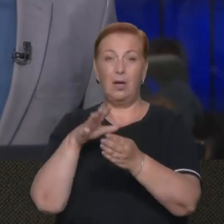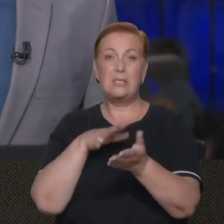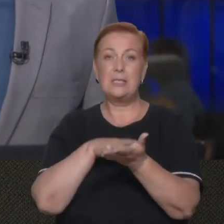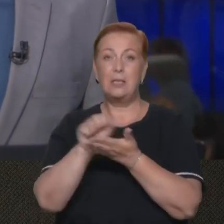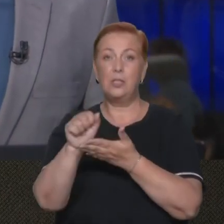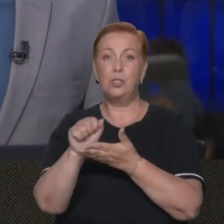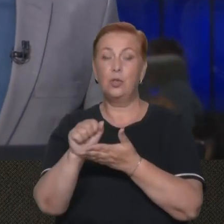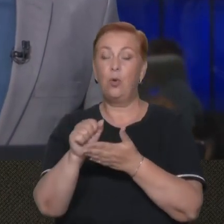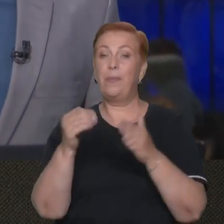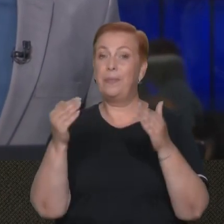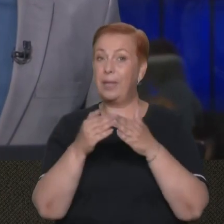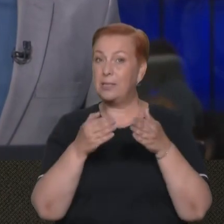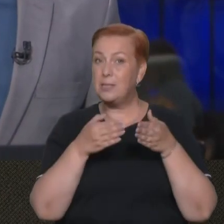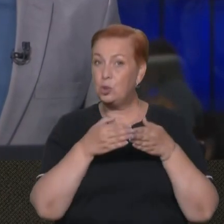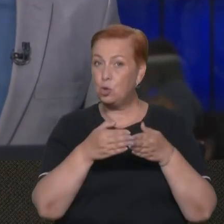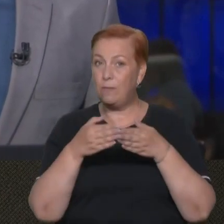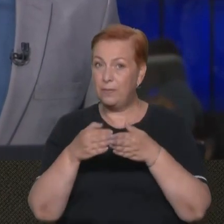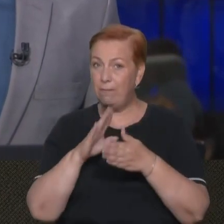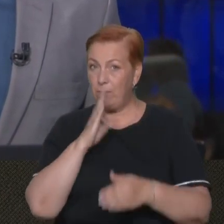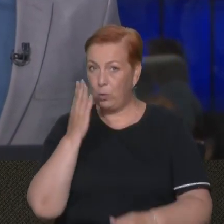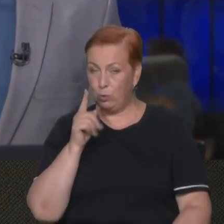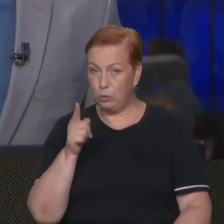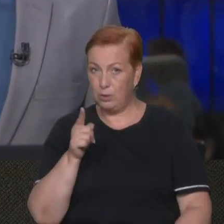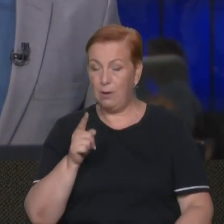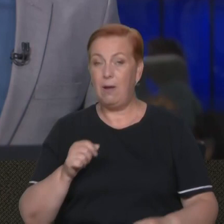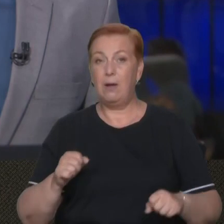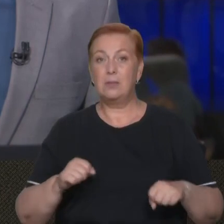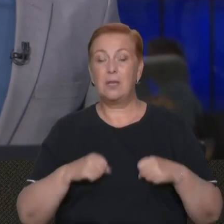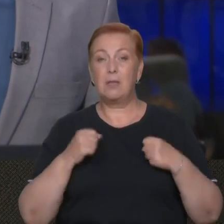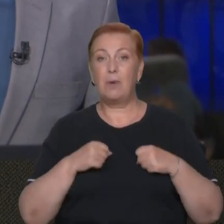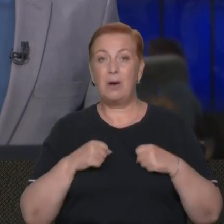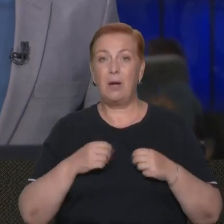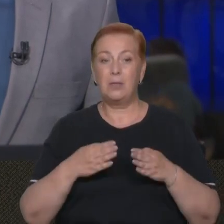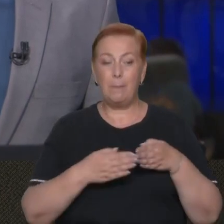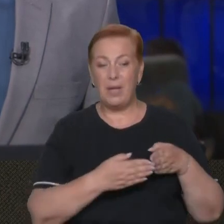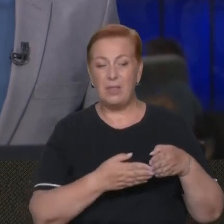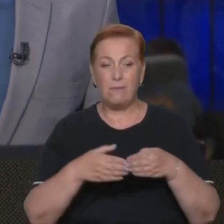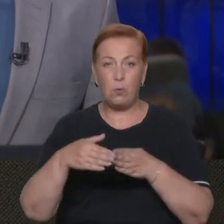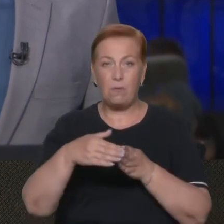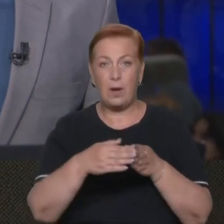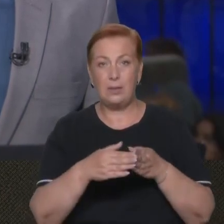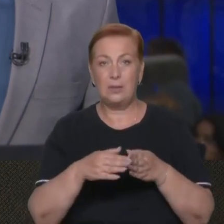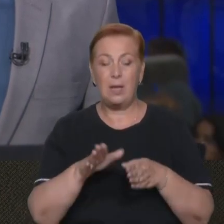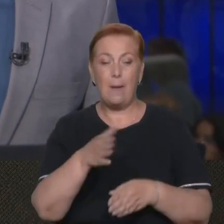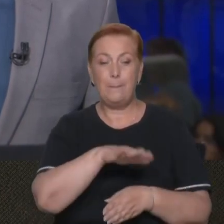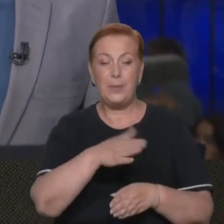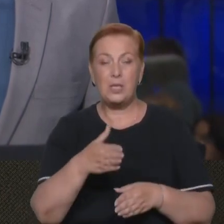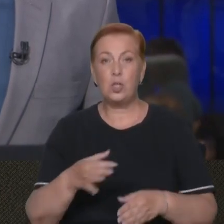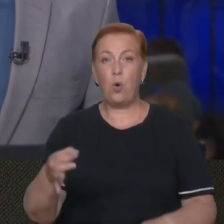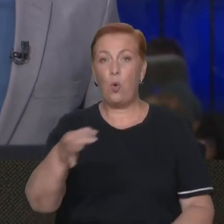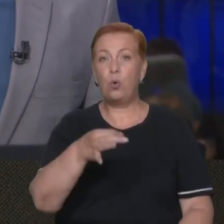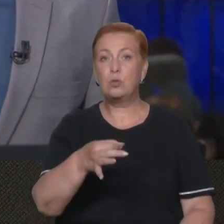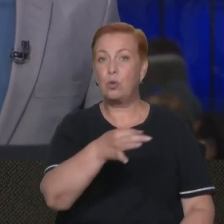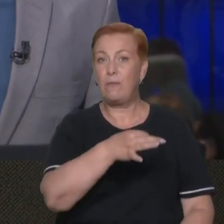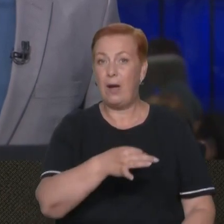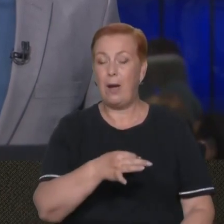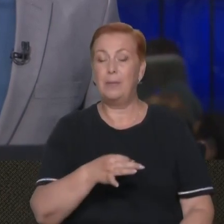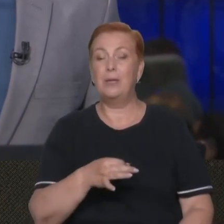човнів ворожих. Це намагання маневрувати між островами. Знов-таки вони всі фактично